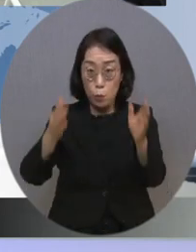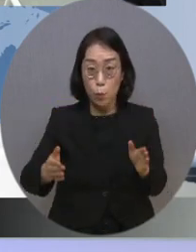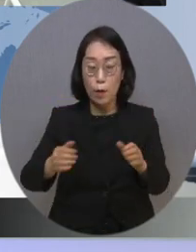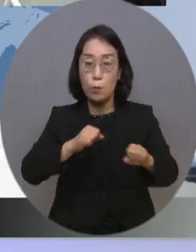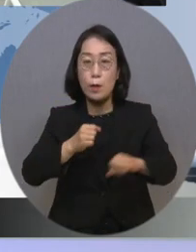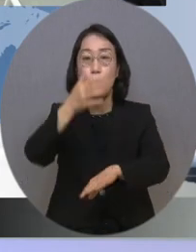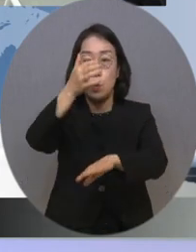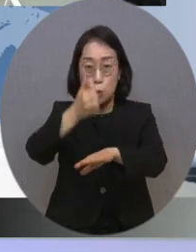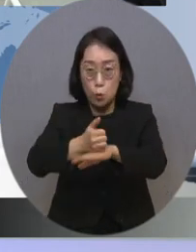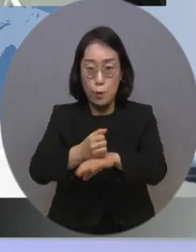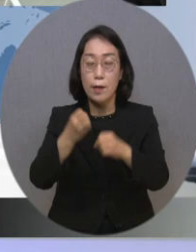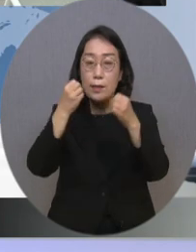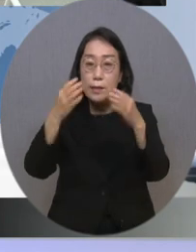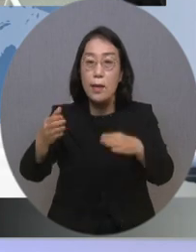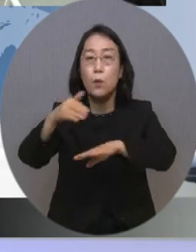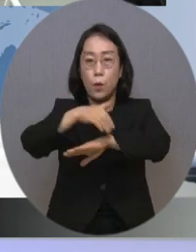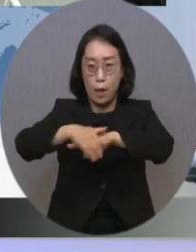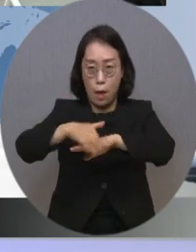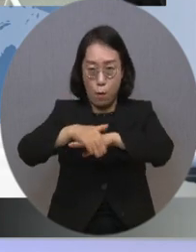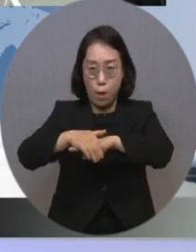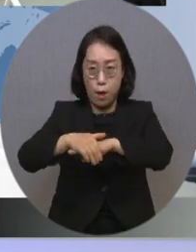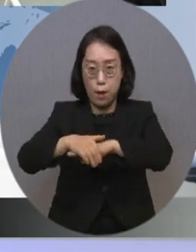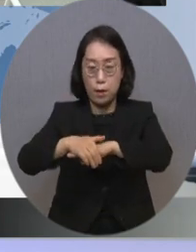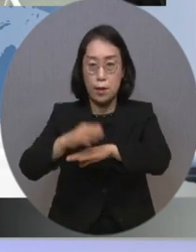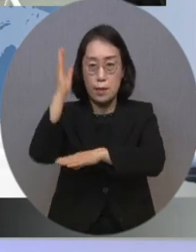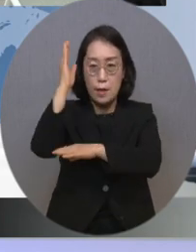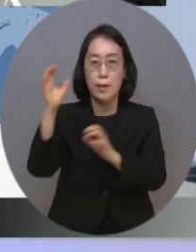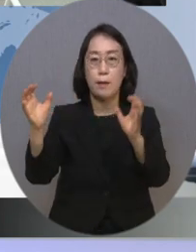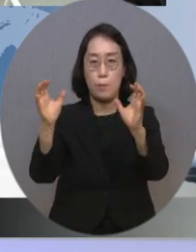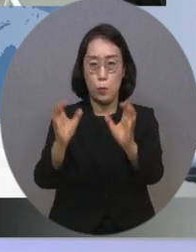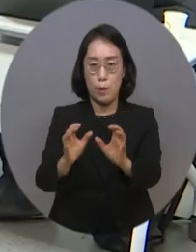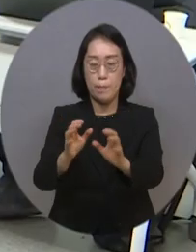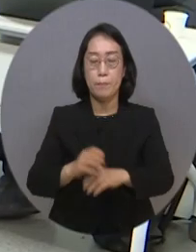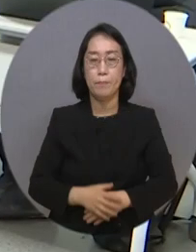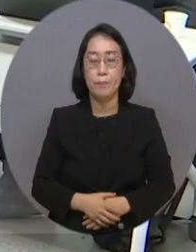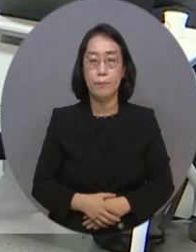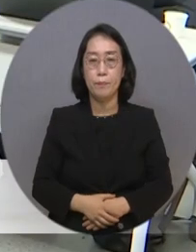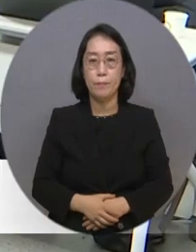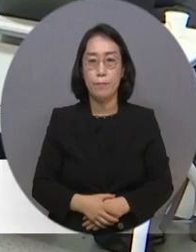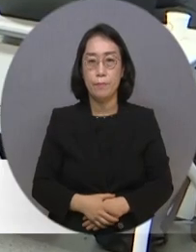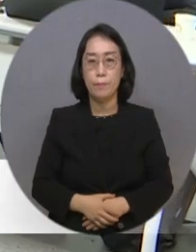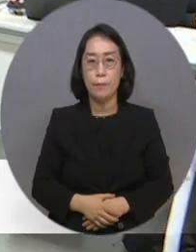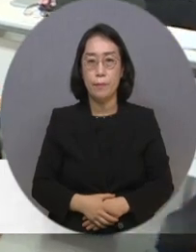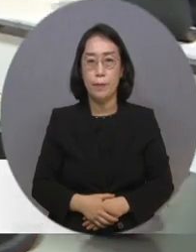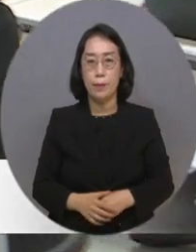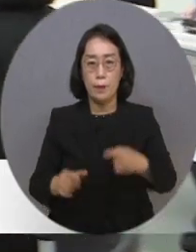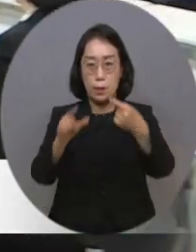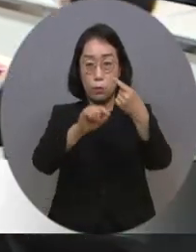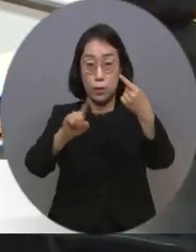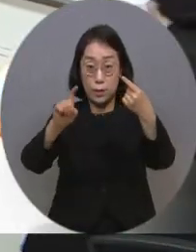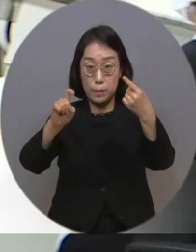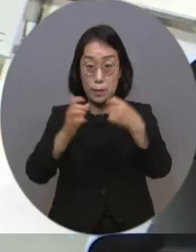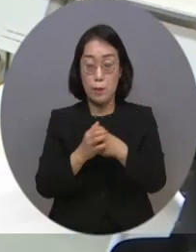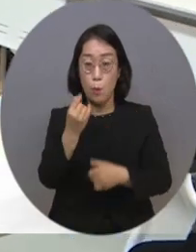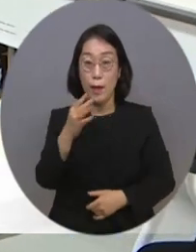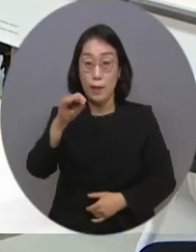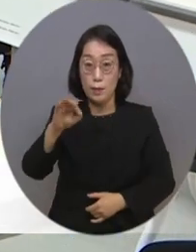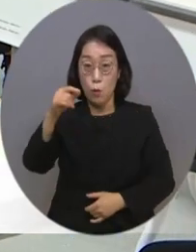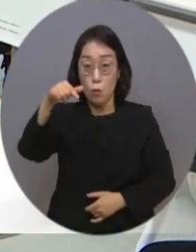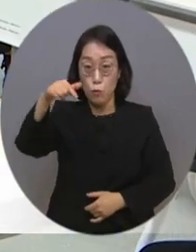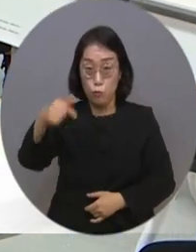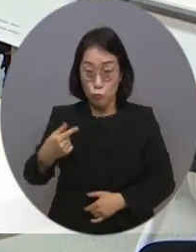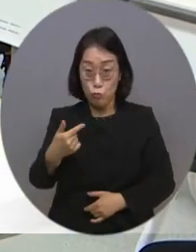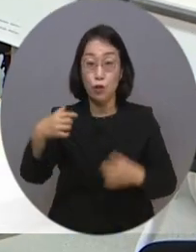신년 군정 운영 방향에 대해 설명하는 시간을 가졌습니다. 지난 11일 강원도 횡성군